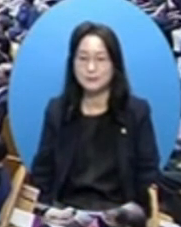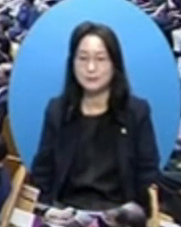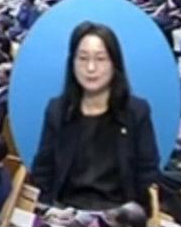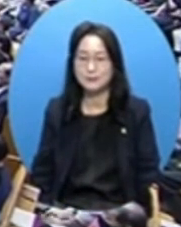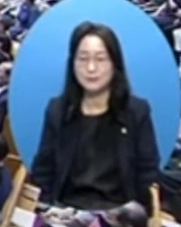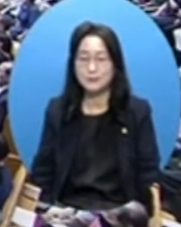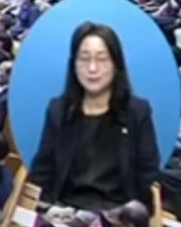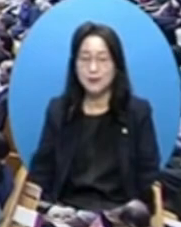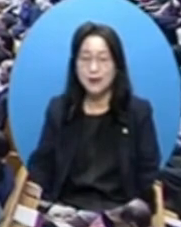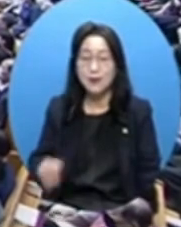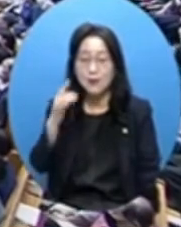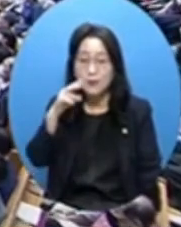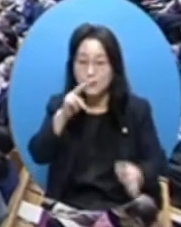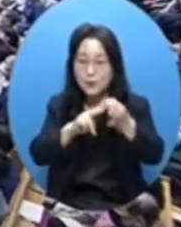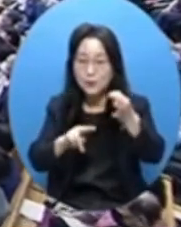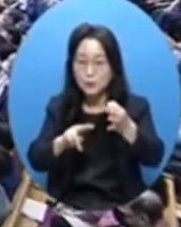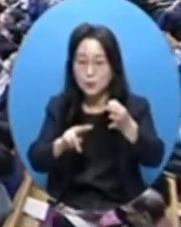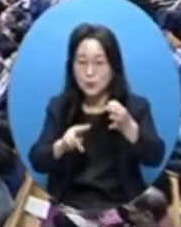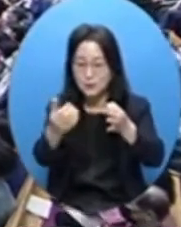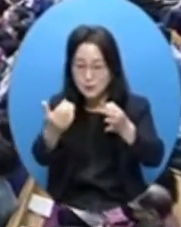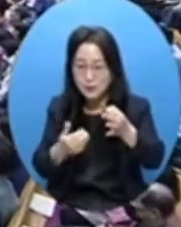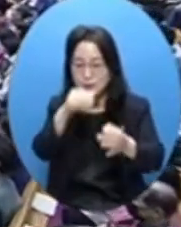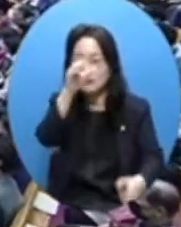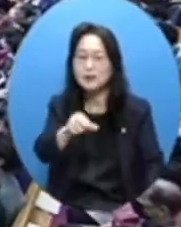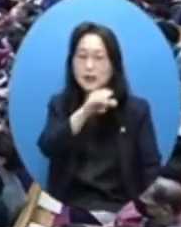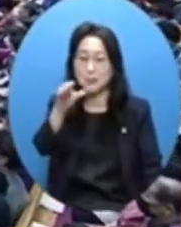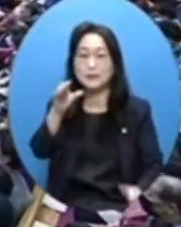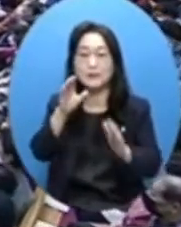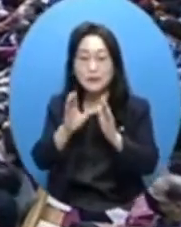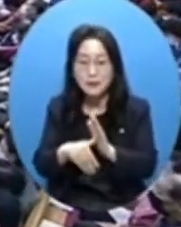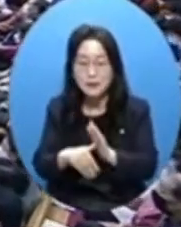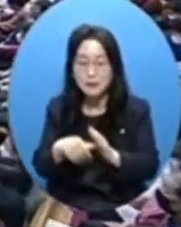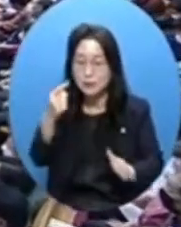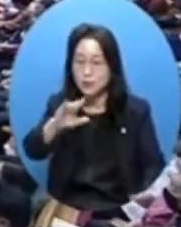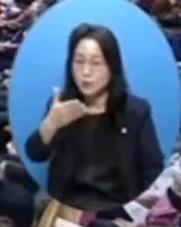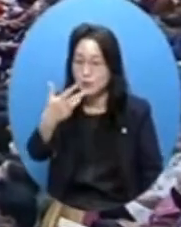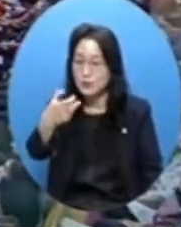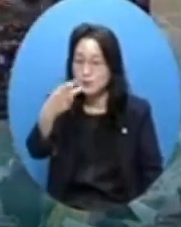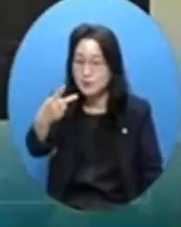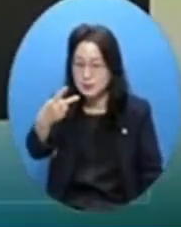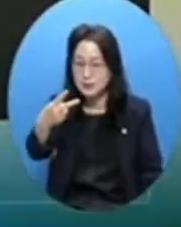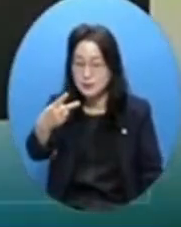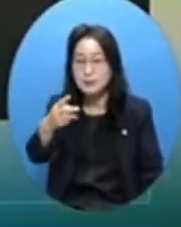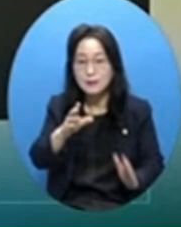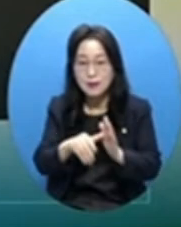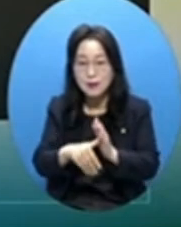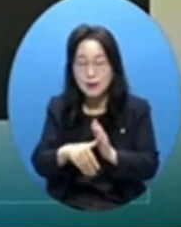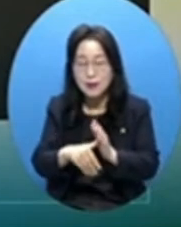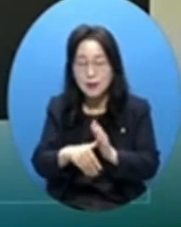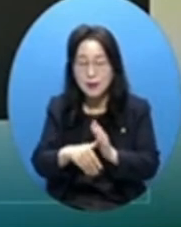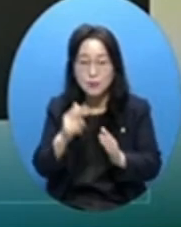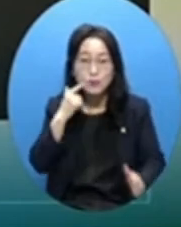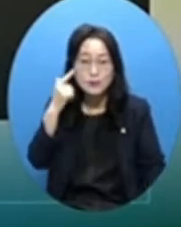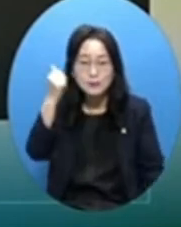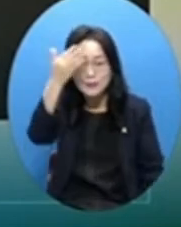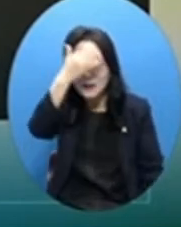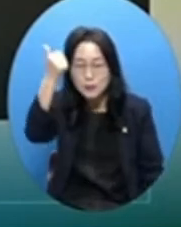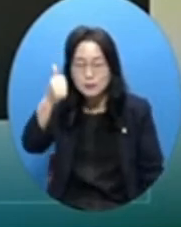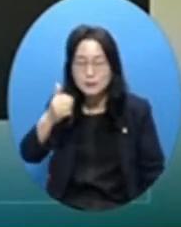저희가 서대문 했을 때 1972년에 할아버님 적 하셨는데